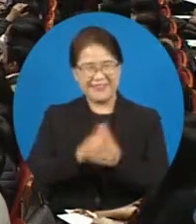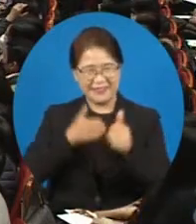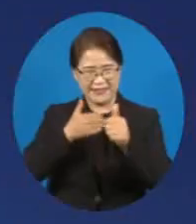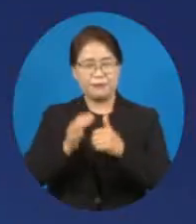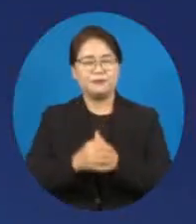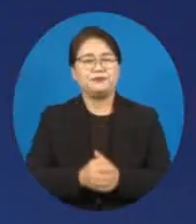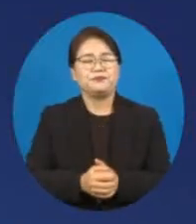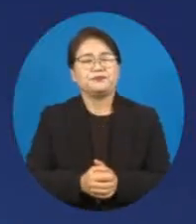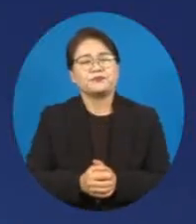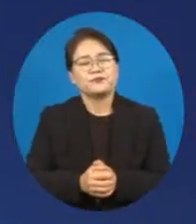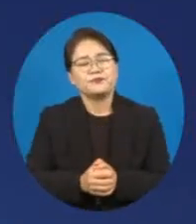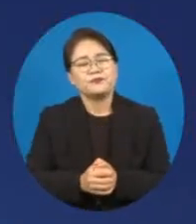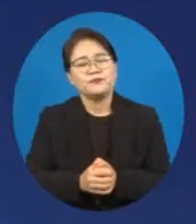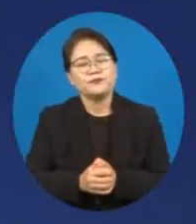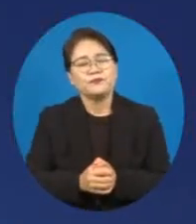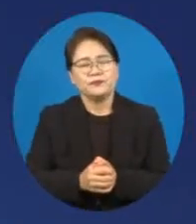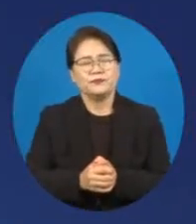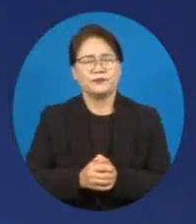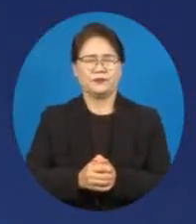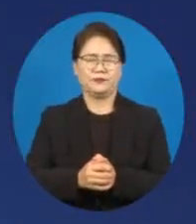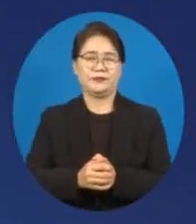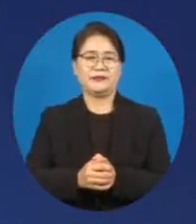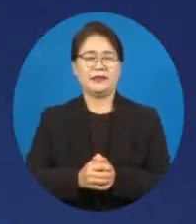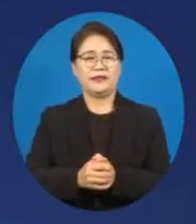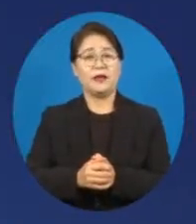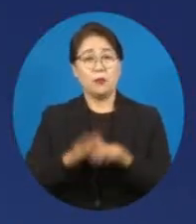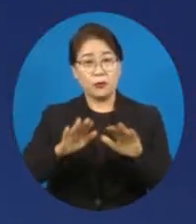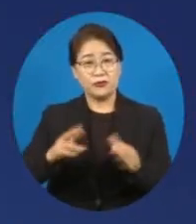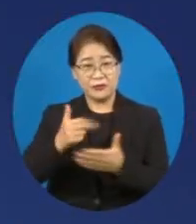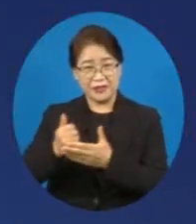오늘 주님께서 우리에게 하시는 말씀이잖아요